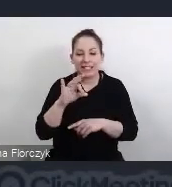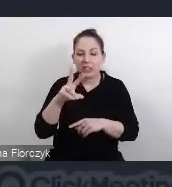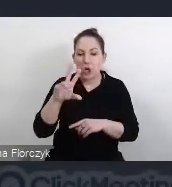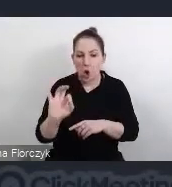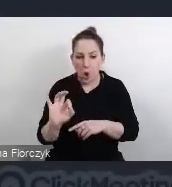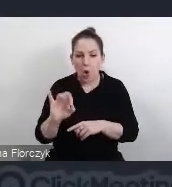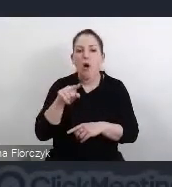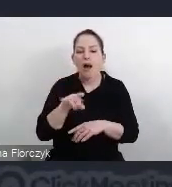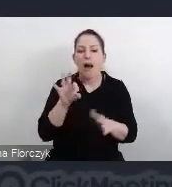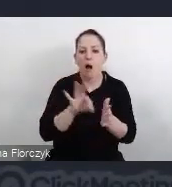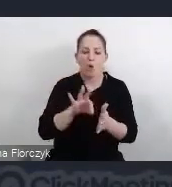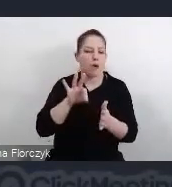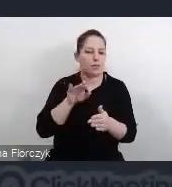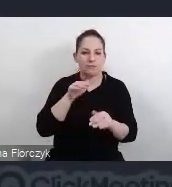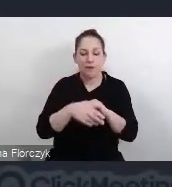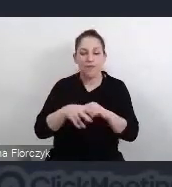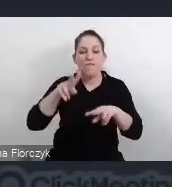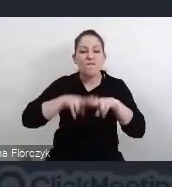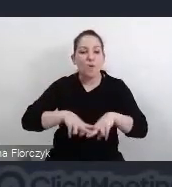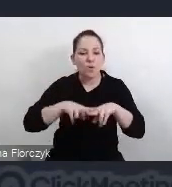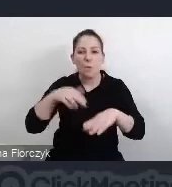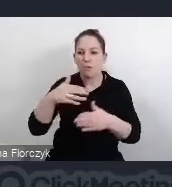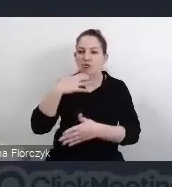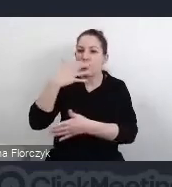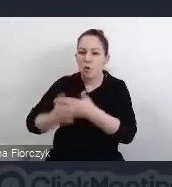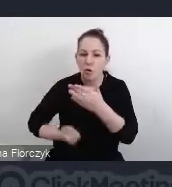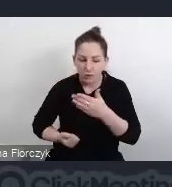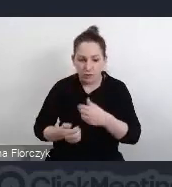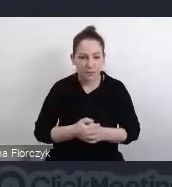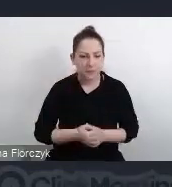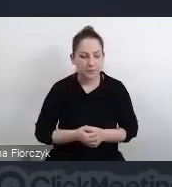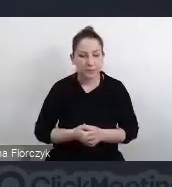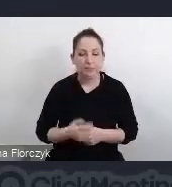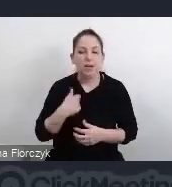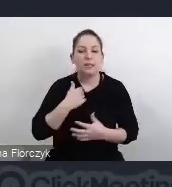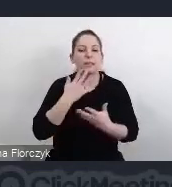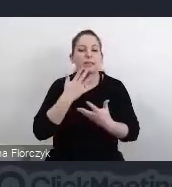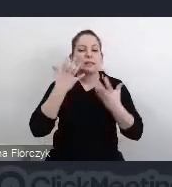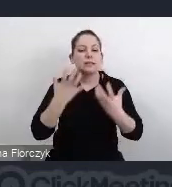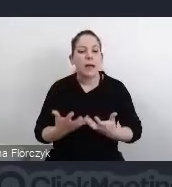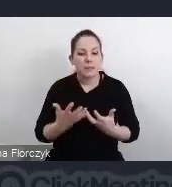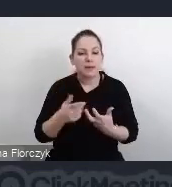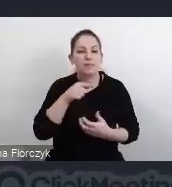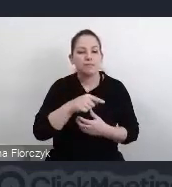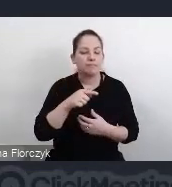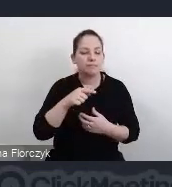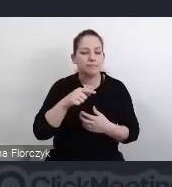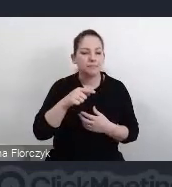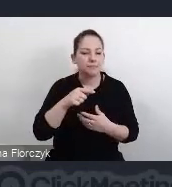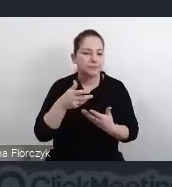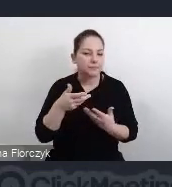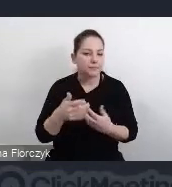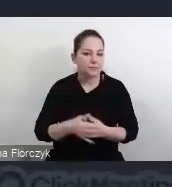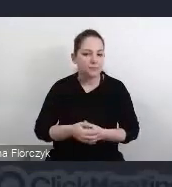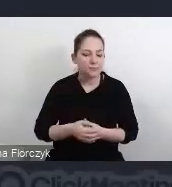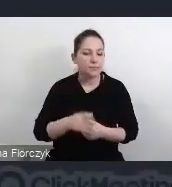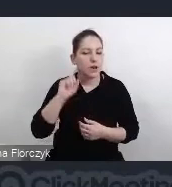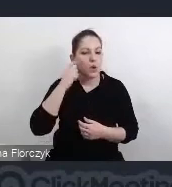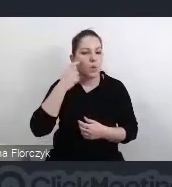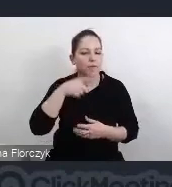ma to szczęście, że z tych funduszy może skorzystać, chcemy postawić na przede